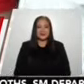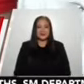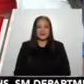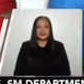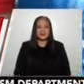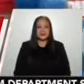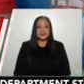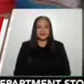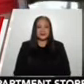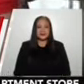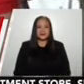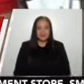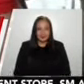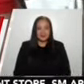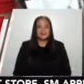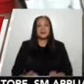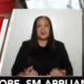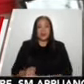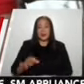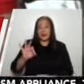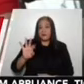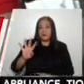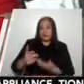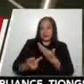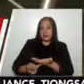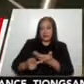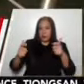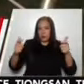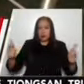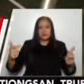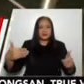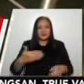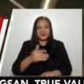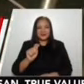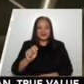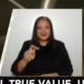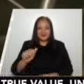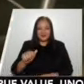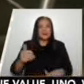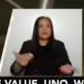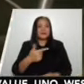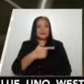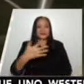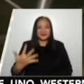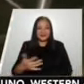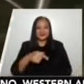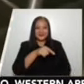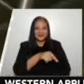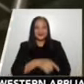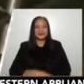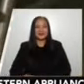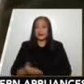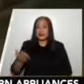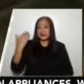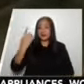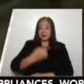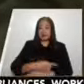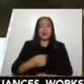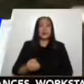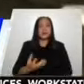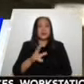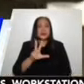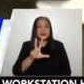Susan, nasa 94 kilos ang malaking nahuling tuna ngayon dito sa General Santos Fishport. Noong nakarang araw lang, umabot sa 300 kilos